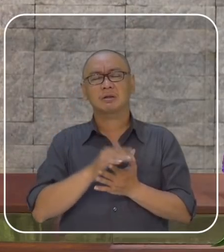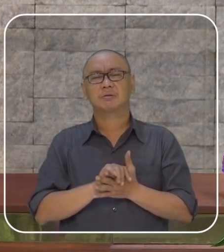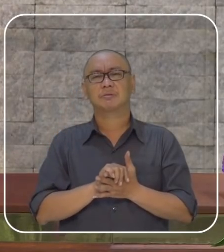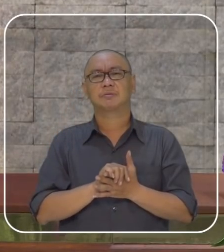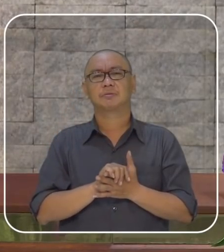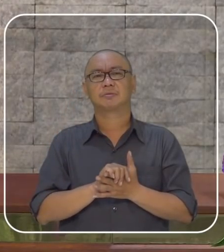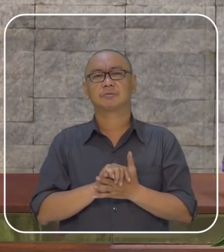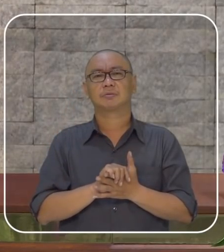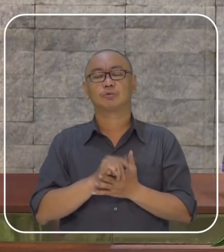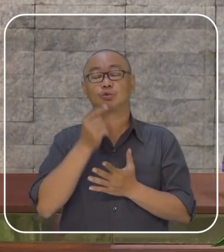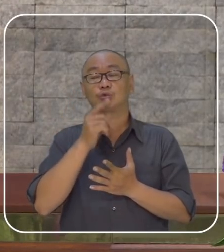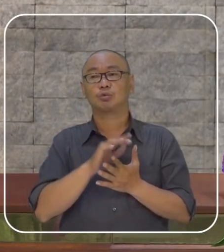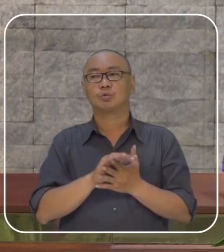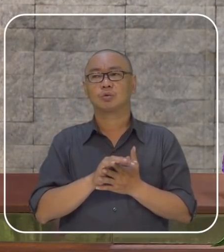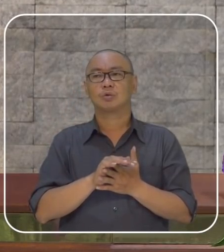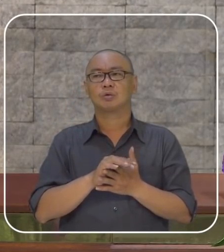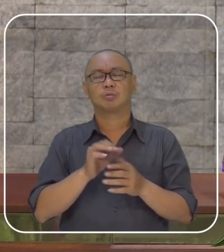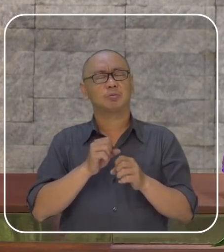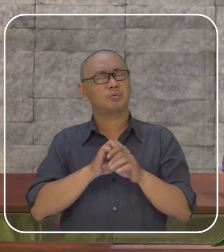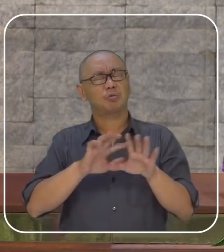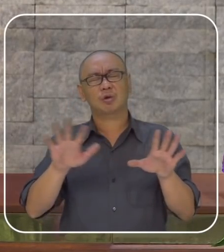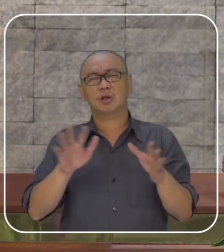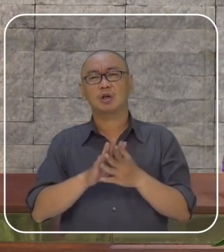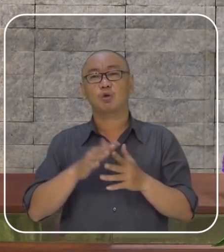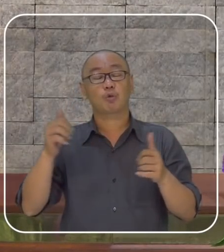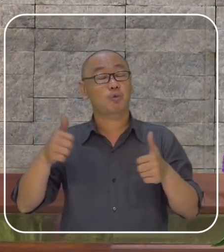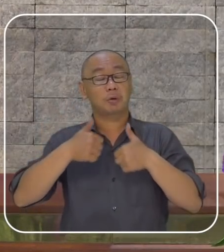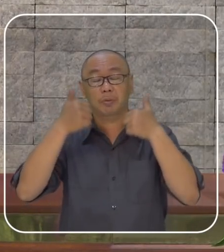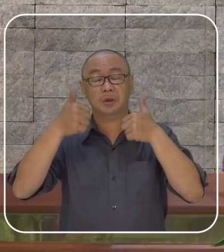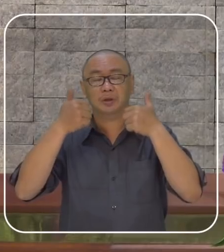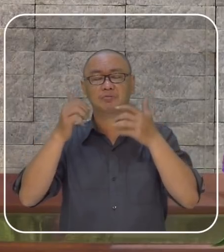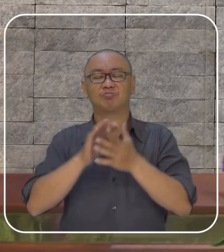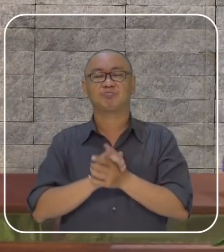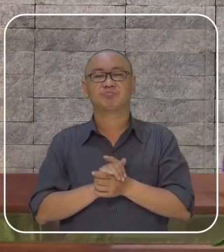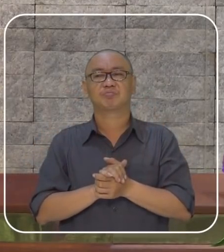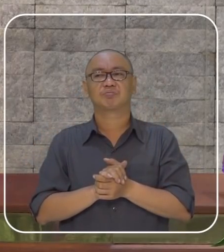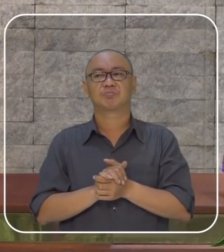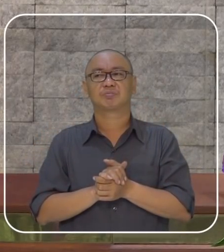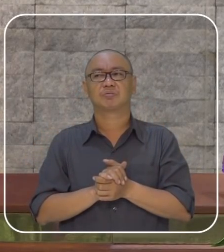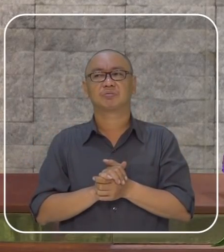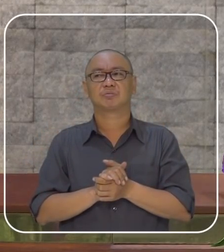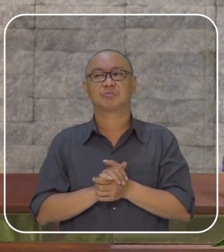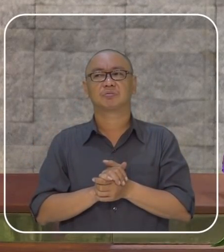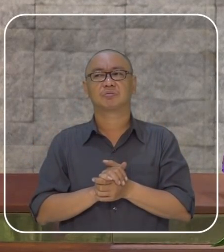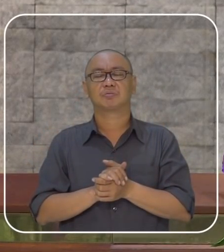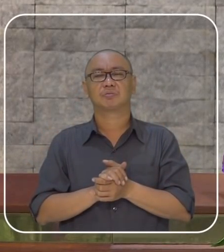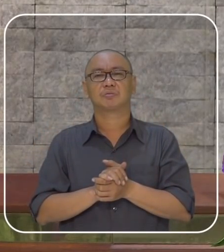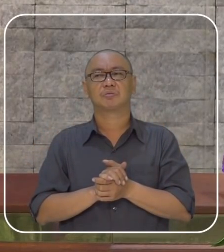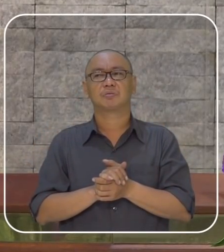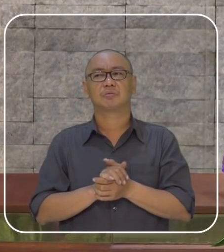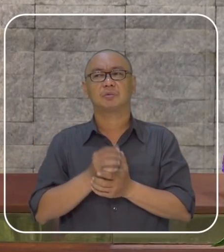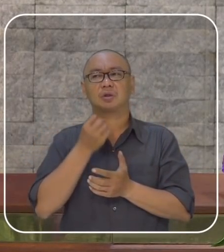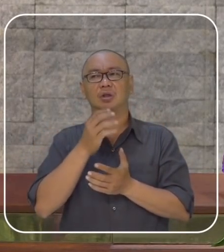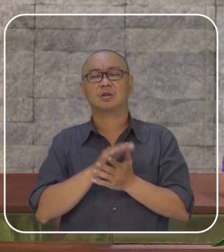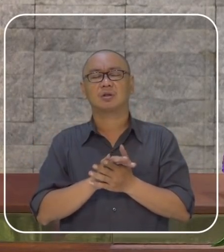akan segala karya-karya Tuhan yang luar biasa, di mana Engkau menyatakan akan kehadiran-Mu.